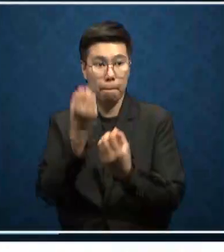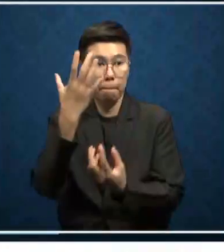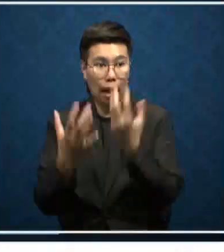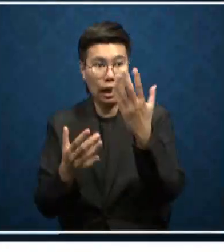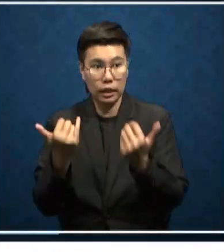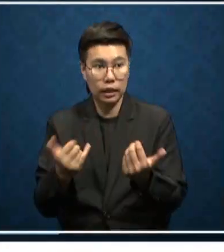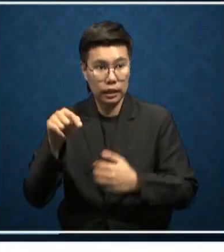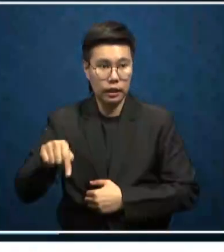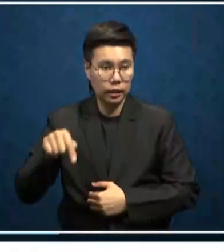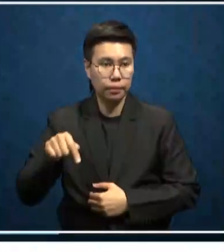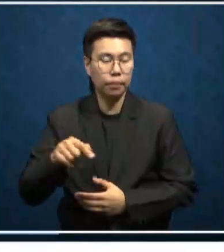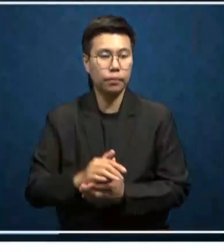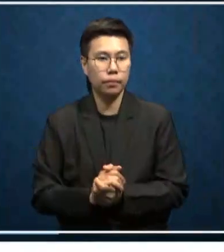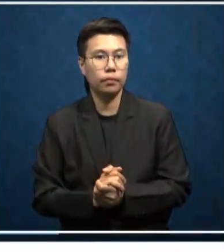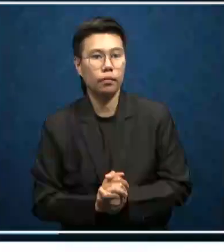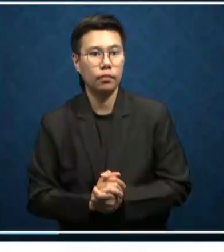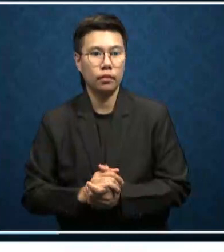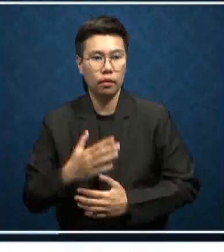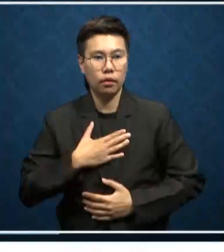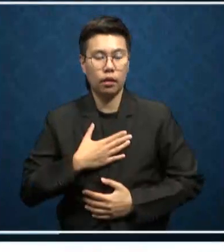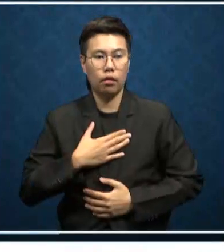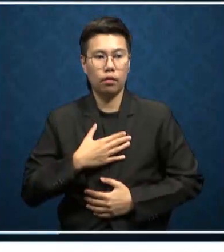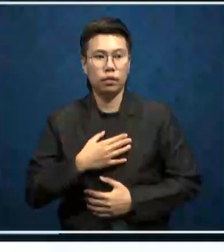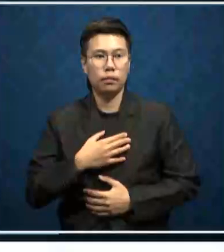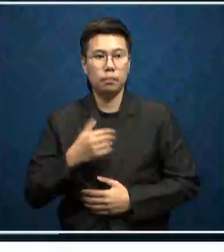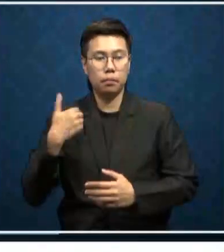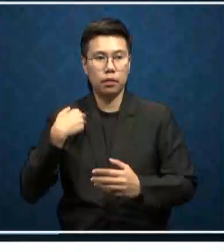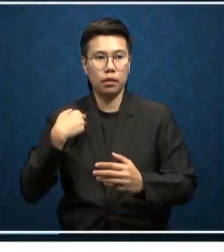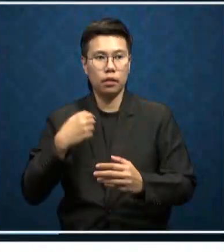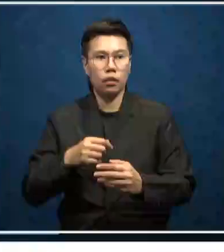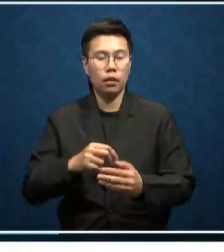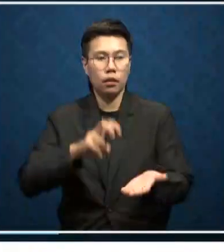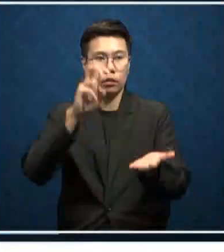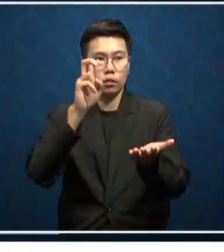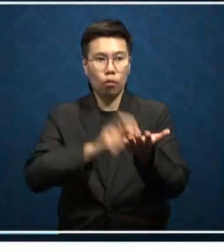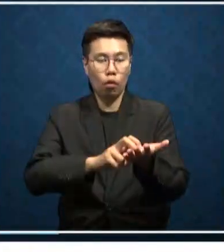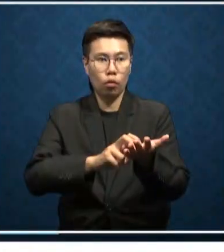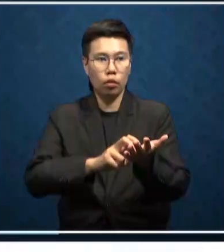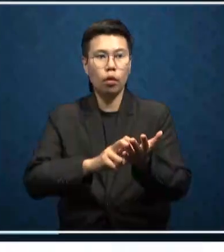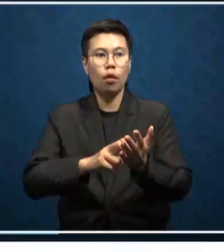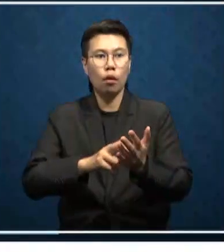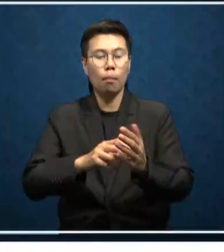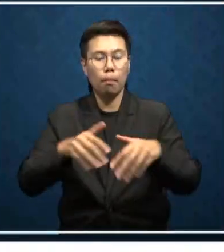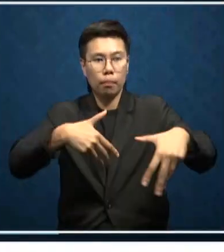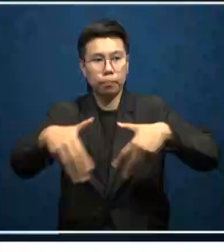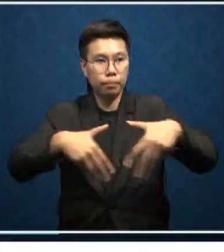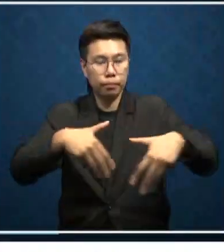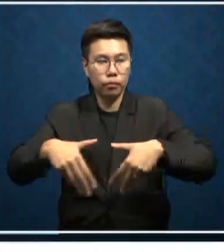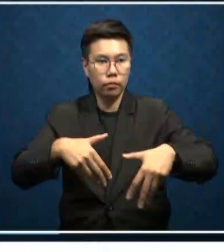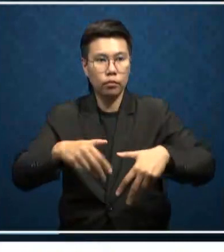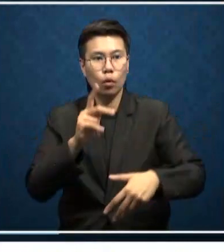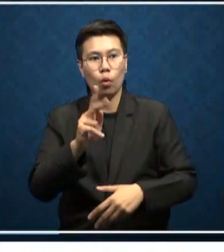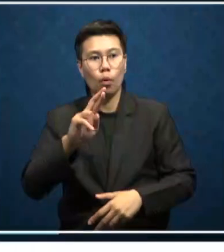เนี่ยนะครับเอ่อเราได้ขึ้นทะเบียนเป็นป่าชุมชนกับกรมป่าไม้นะฮะตั้ง